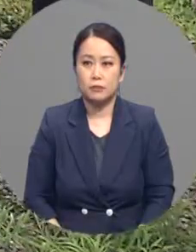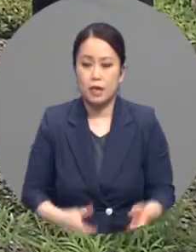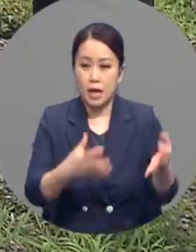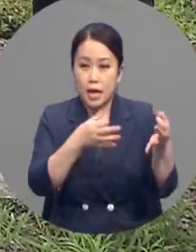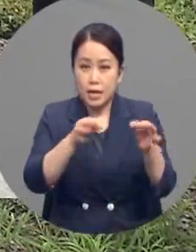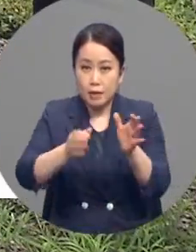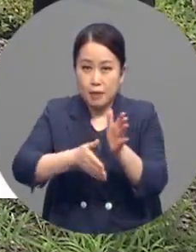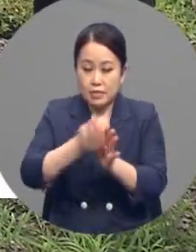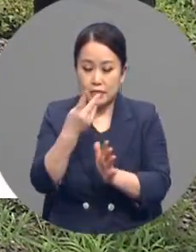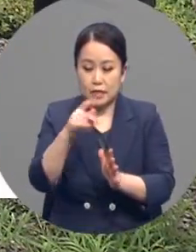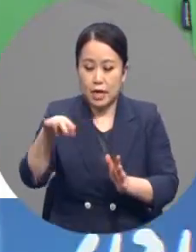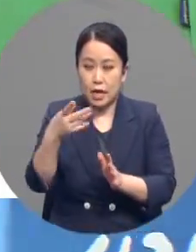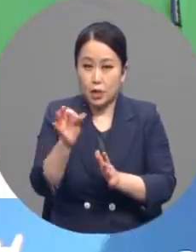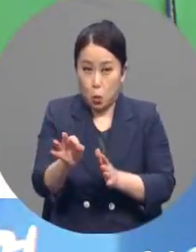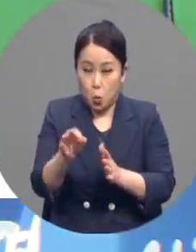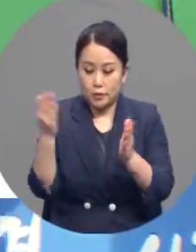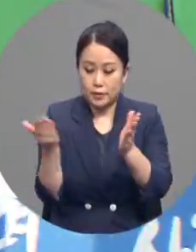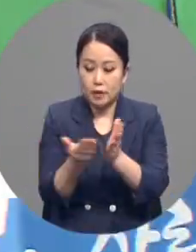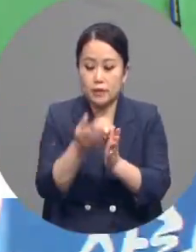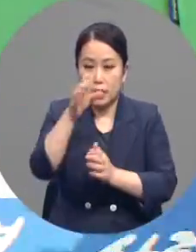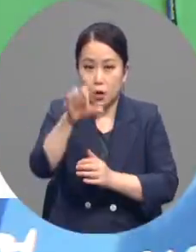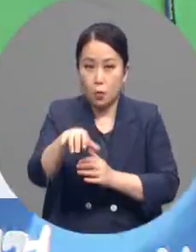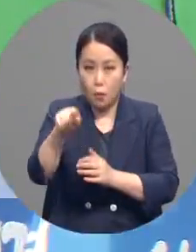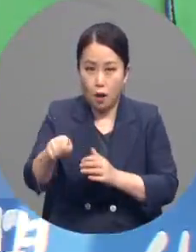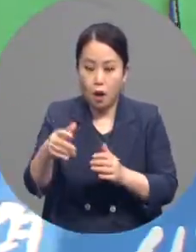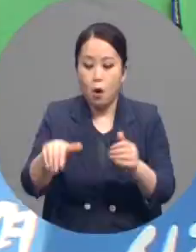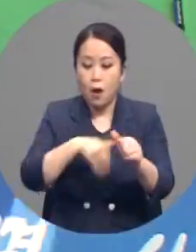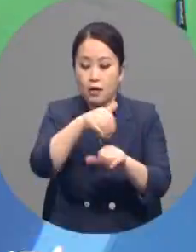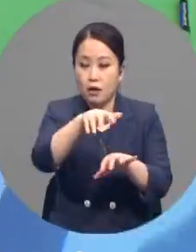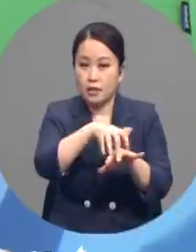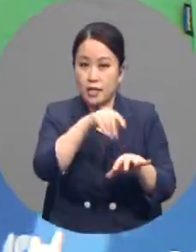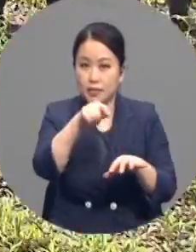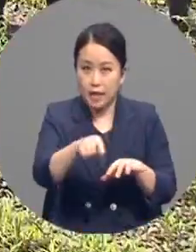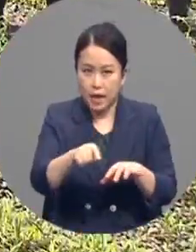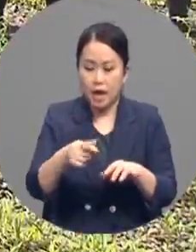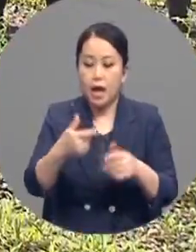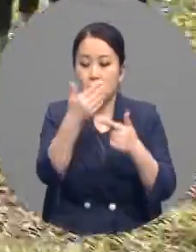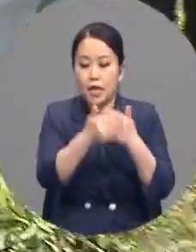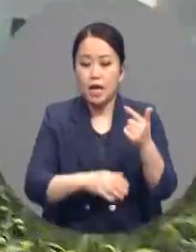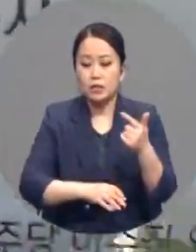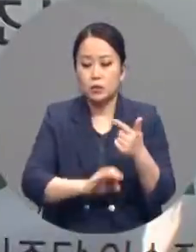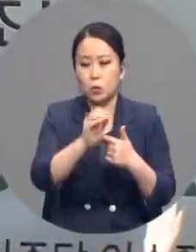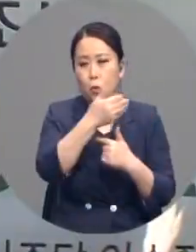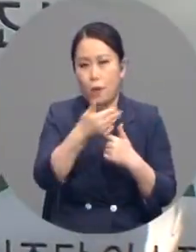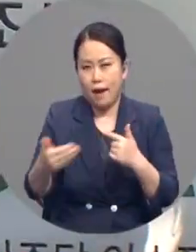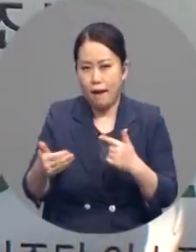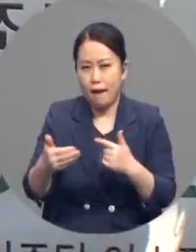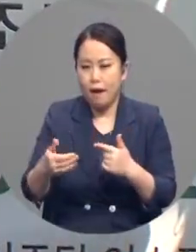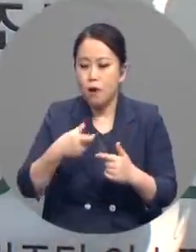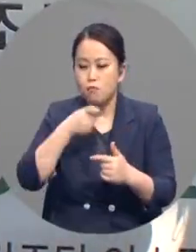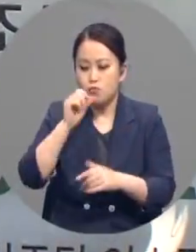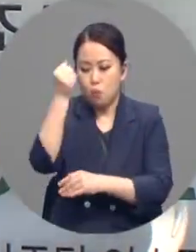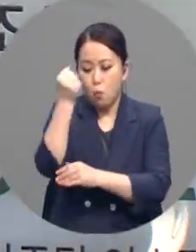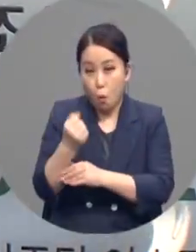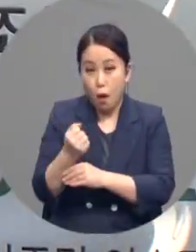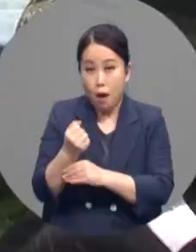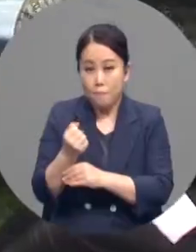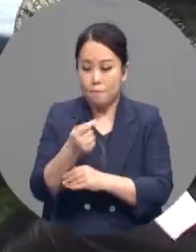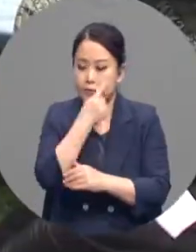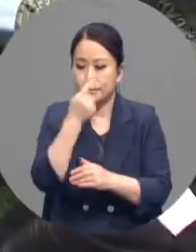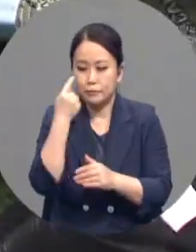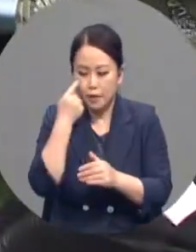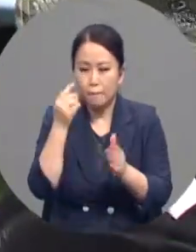김해시 대동 선착장 인근 지점. 환경단체가 낙동강 수질 오염 실태를 직접 확인하기 위해 현장을